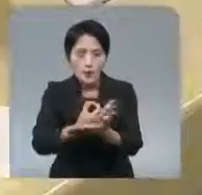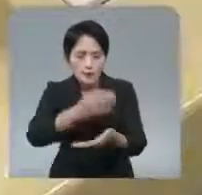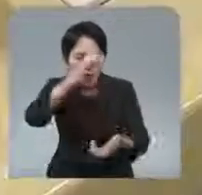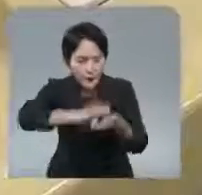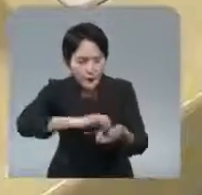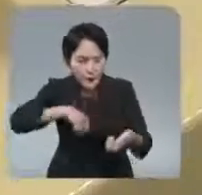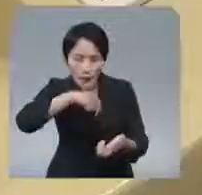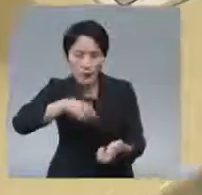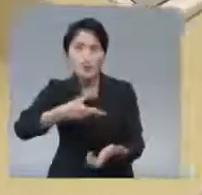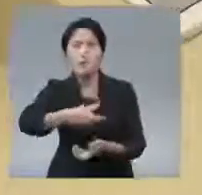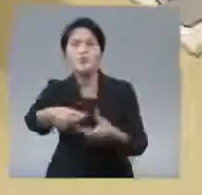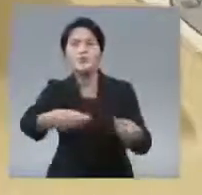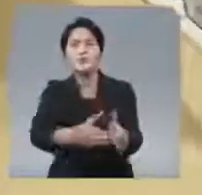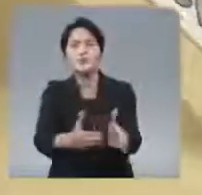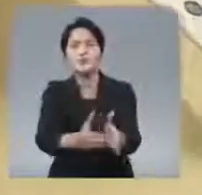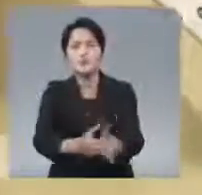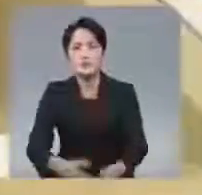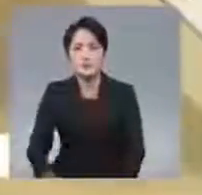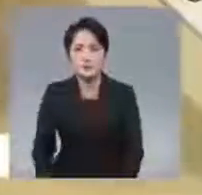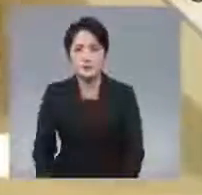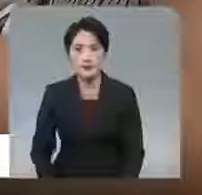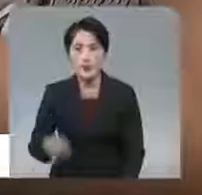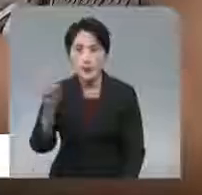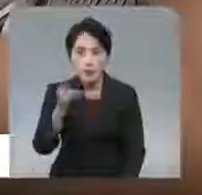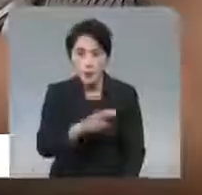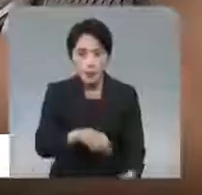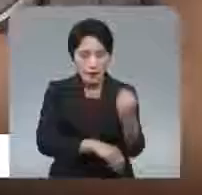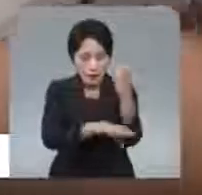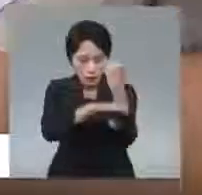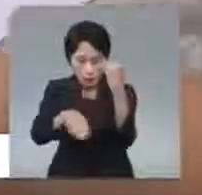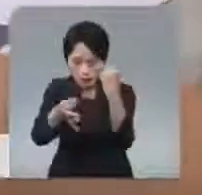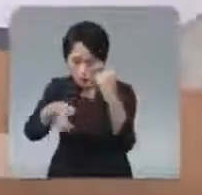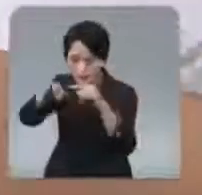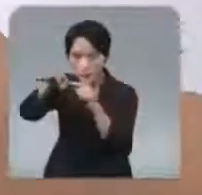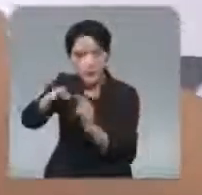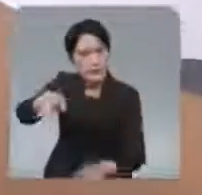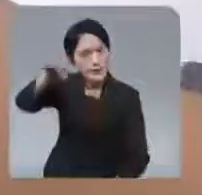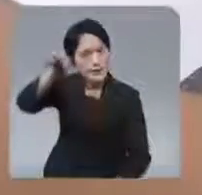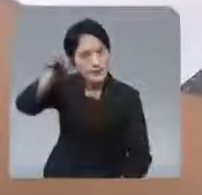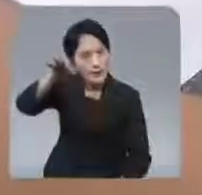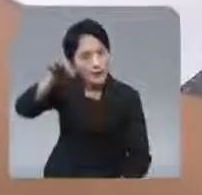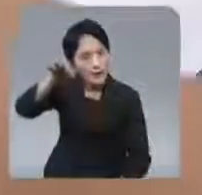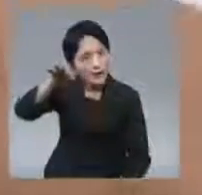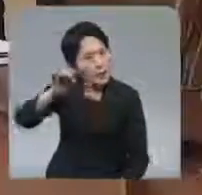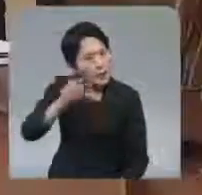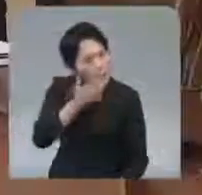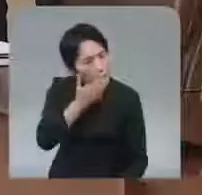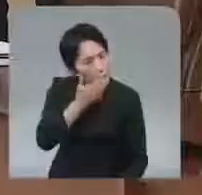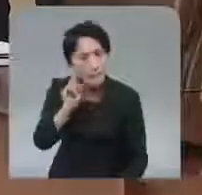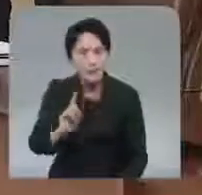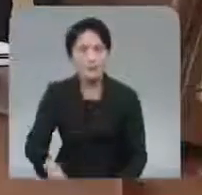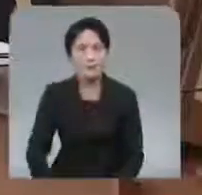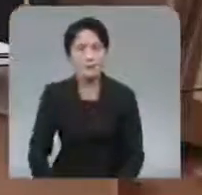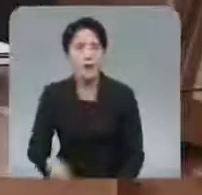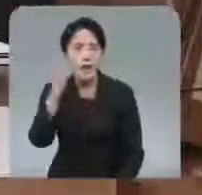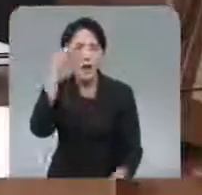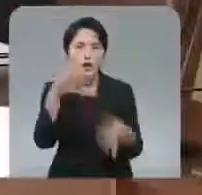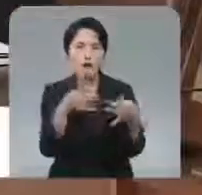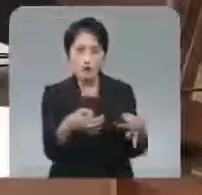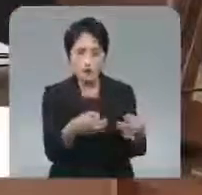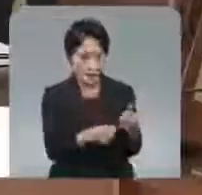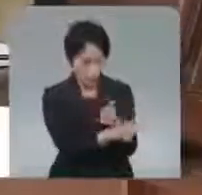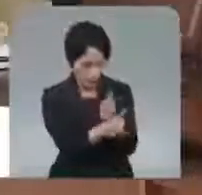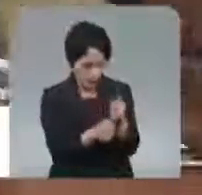4.300 tỷ Won 12,26 tỉ đô la Mỹ vay thế chấp nhà tao 17.300 tỷ won 10 4,83 tỉ đô la Mỹ